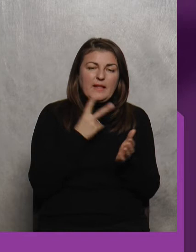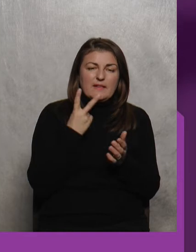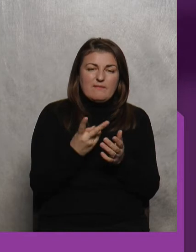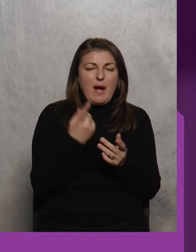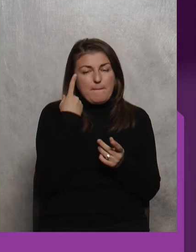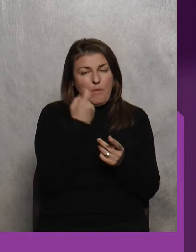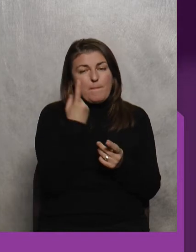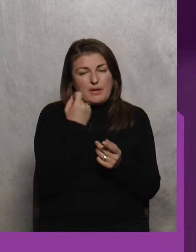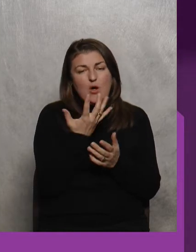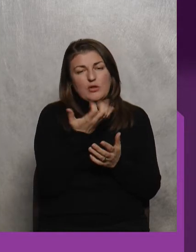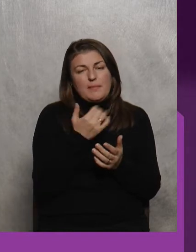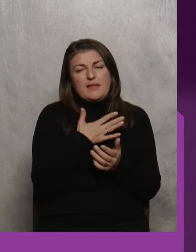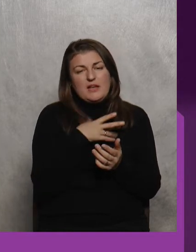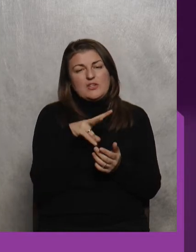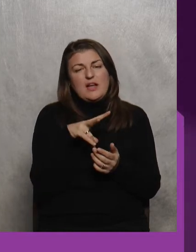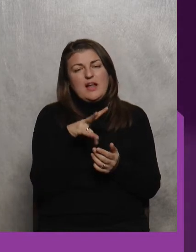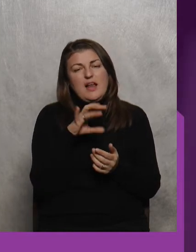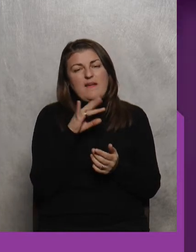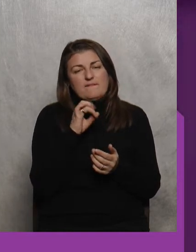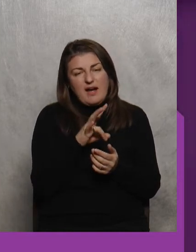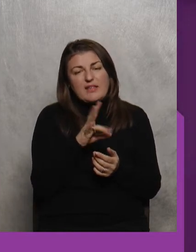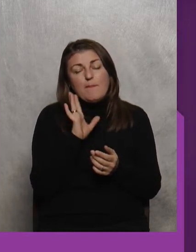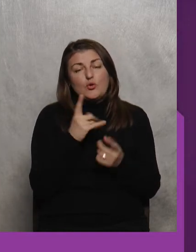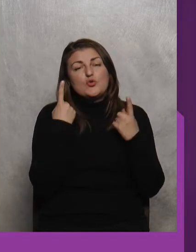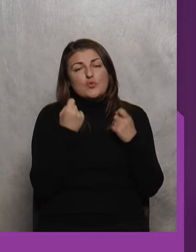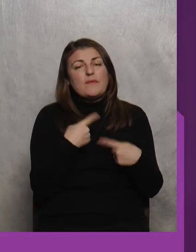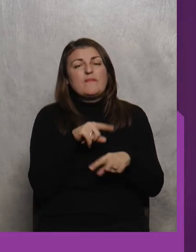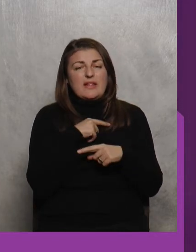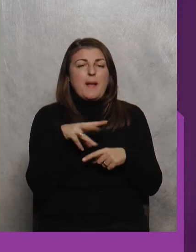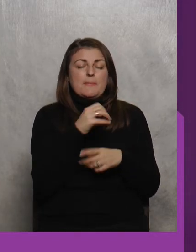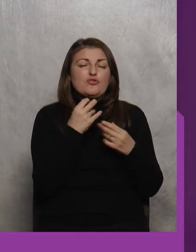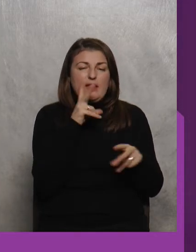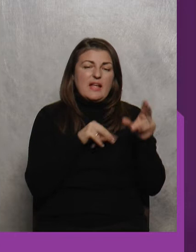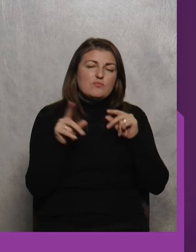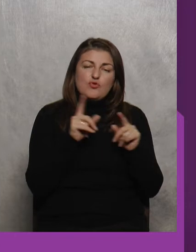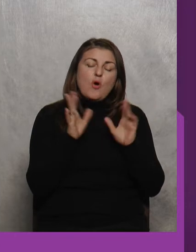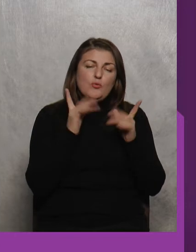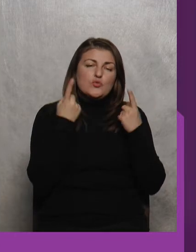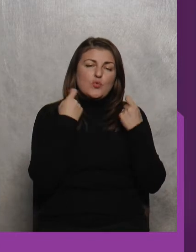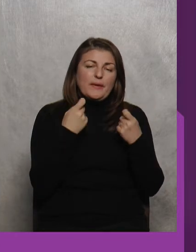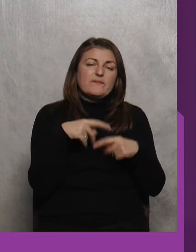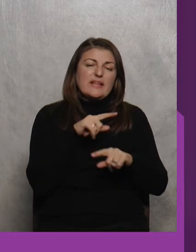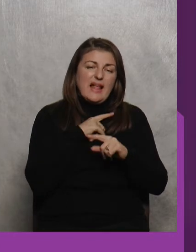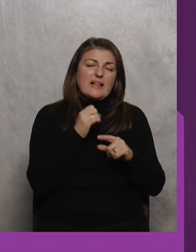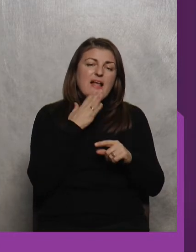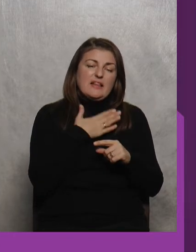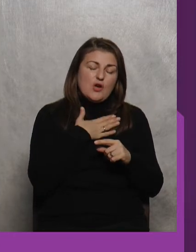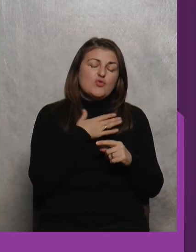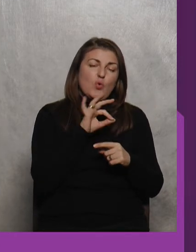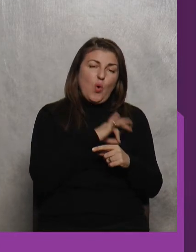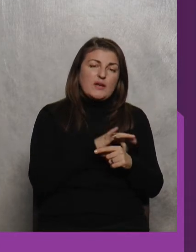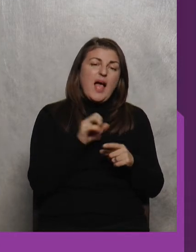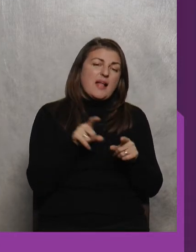два попередження отримає наш Ливан Жаміашвілі, але буде суперфінал. Ми ще надіємося, що буде суперфінал на нашу користь. А